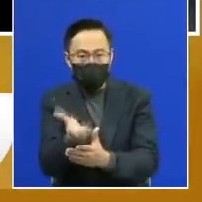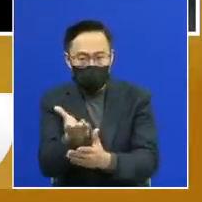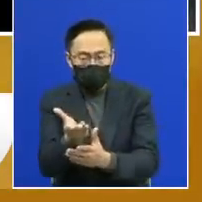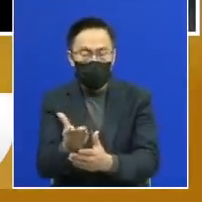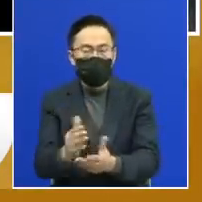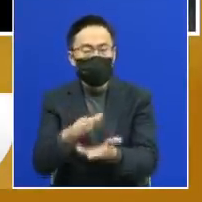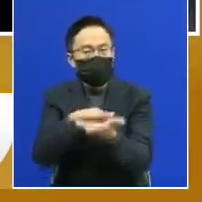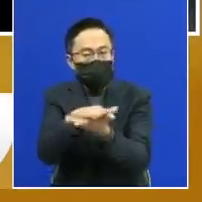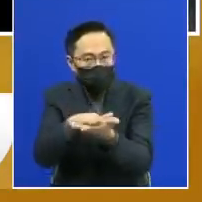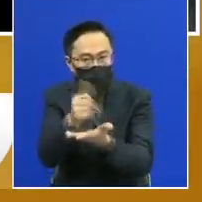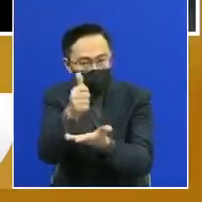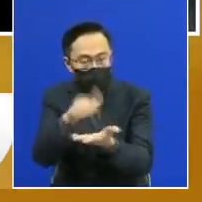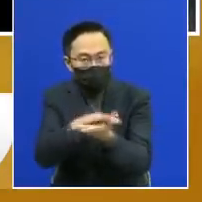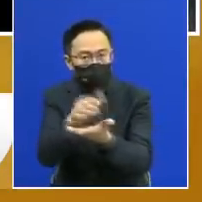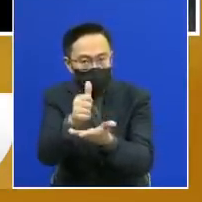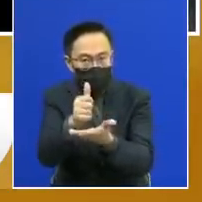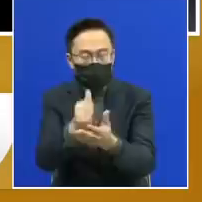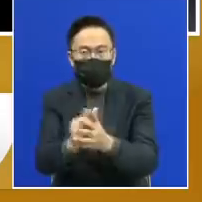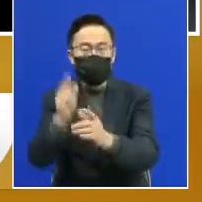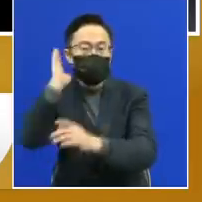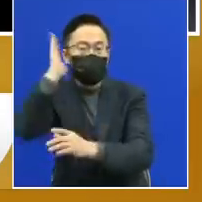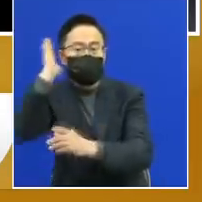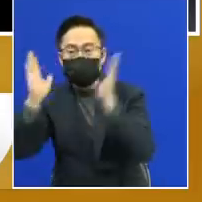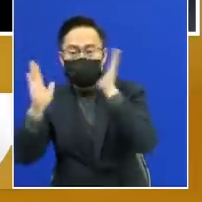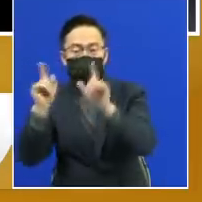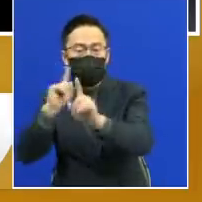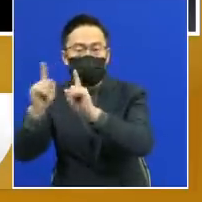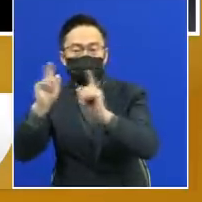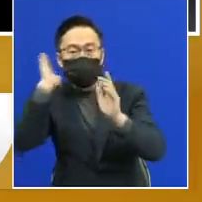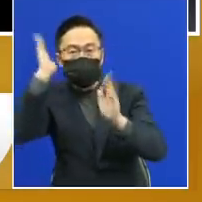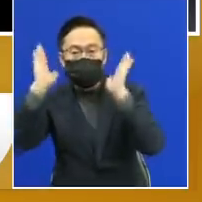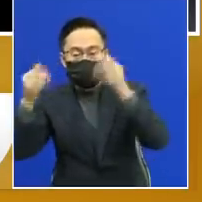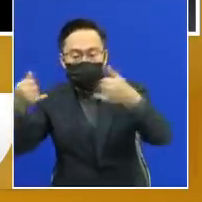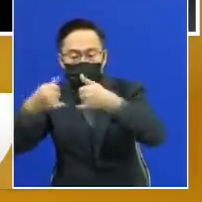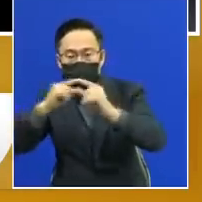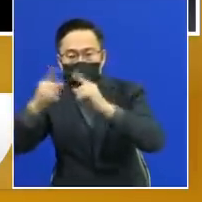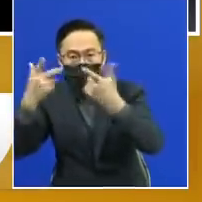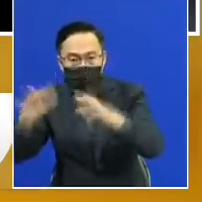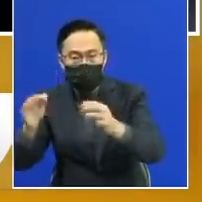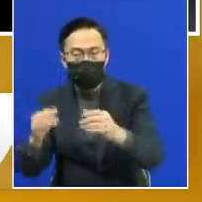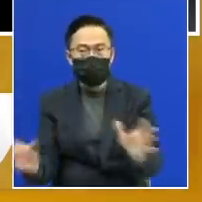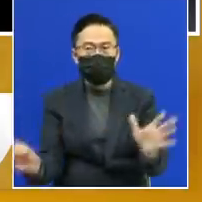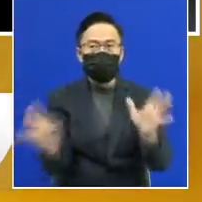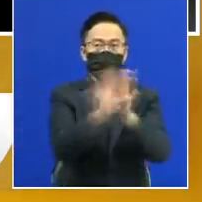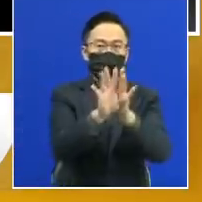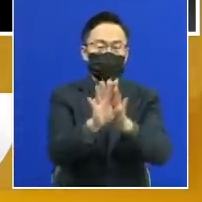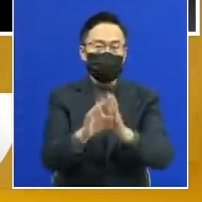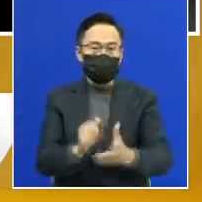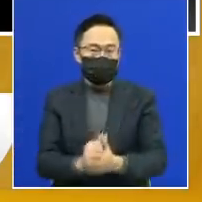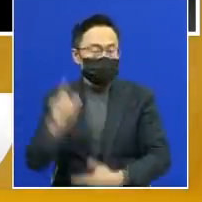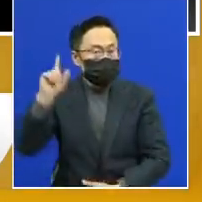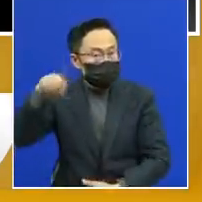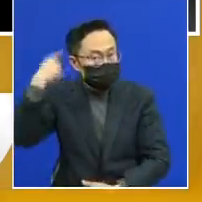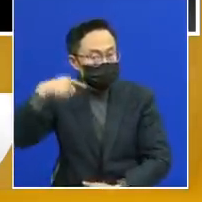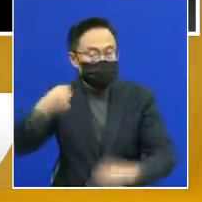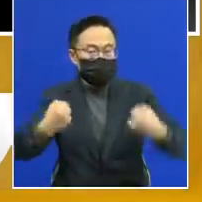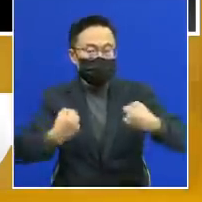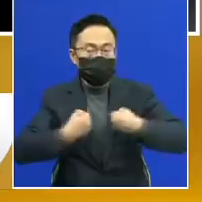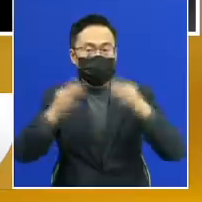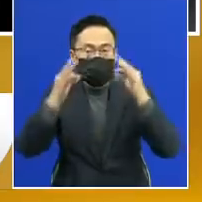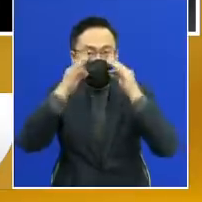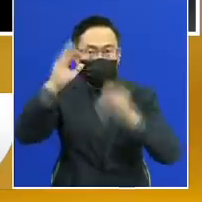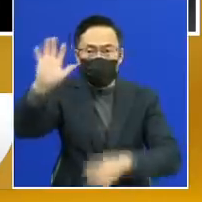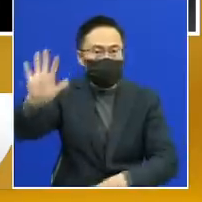แล้วเขาก็โทรมาหาสามีพี่ว่าเดี๋ยวตอนเย็นภรรยาพี่จะเข้าไปนะภรรยาซึ่งเป็นพี่นิดแต่เข